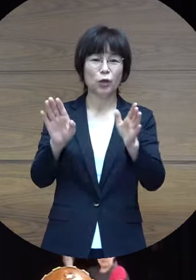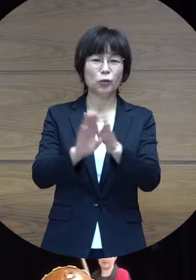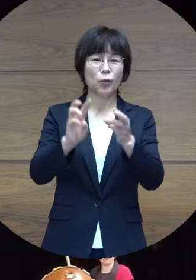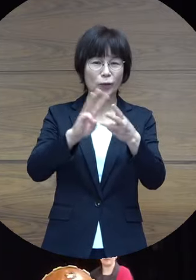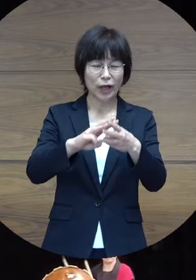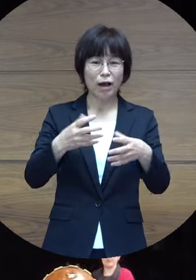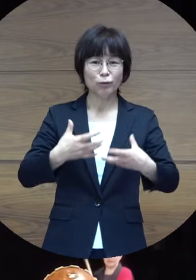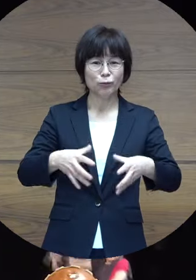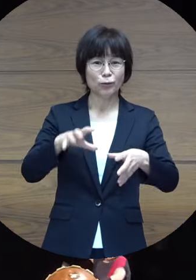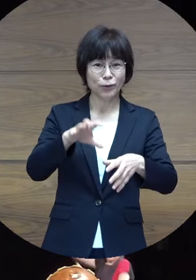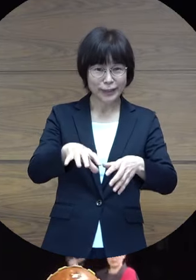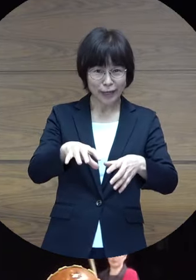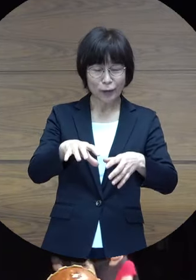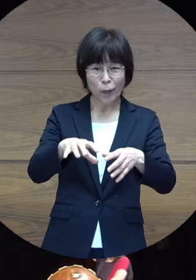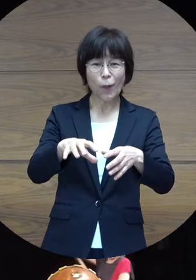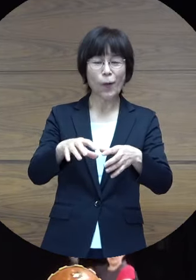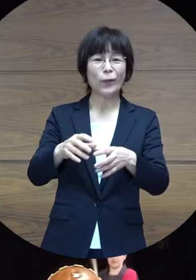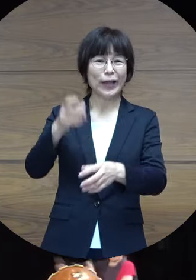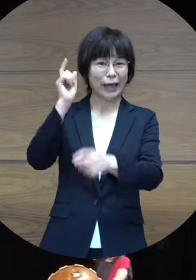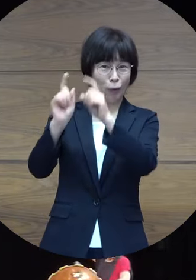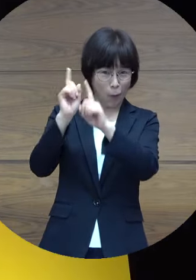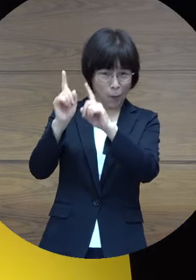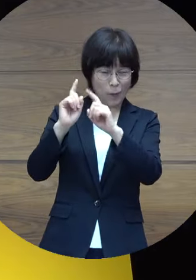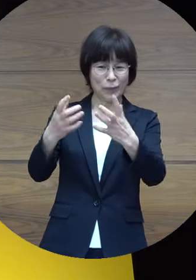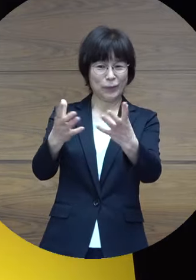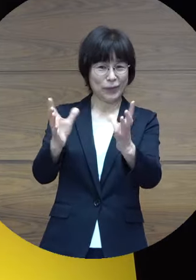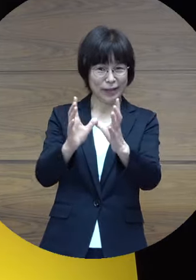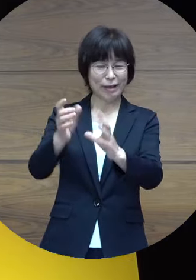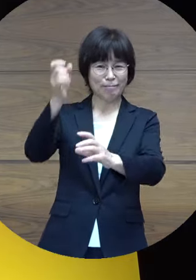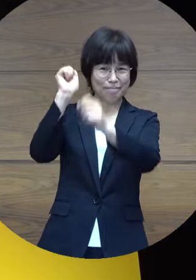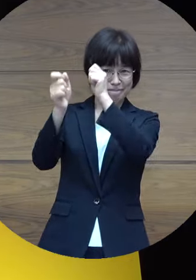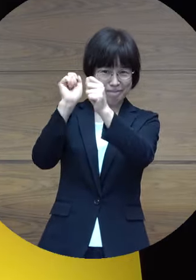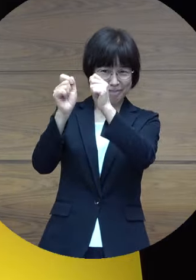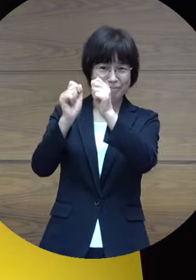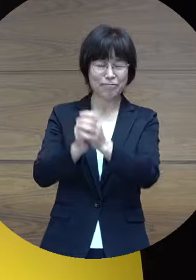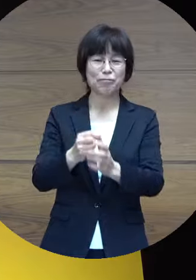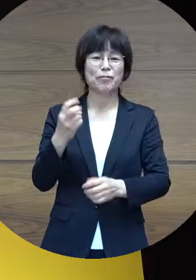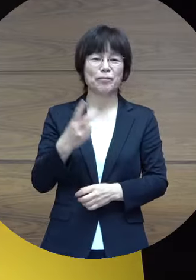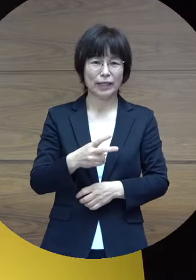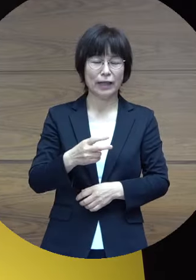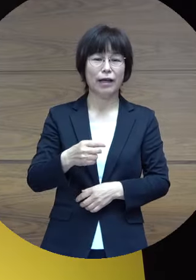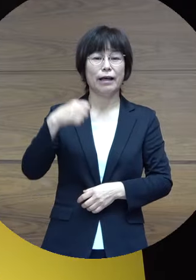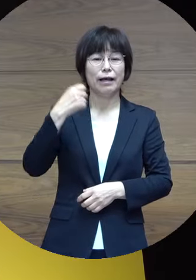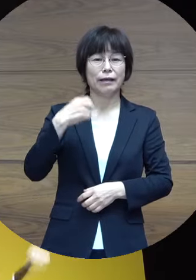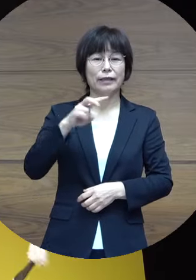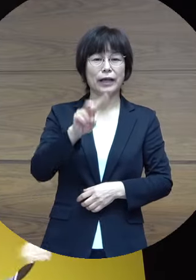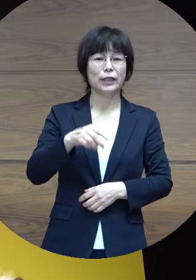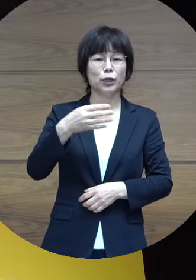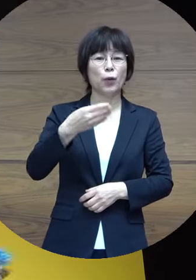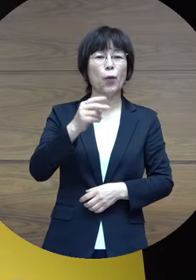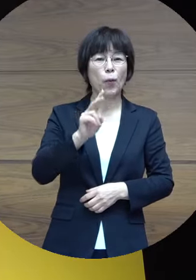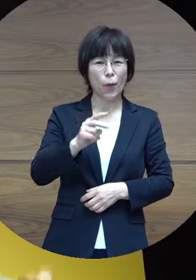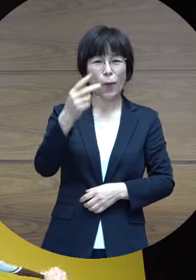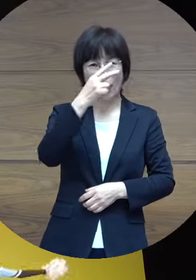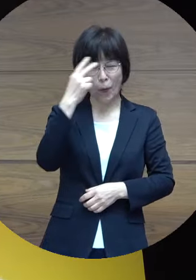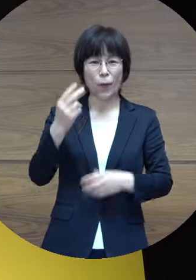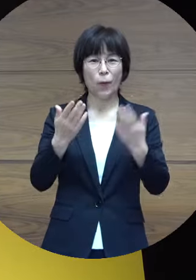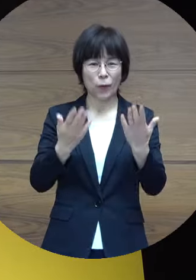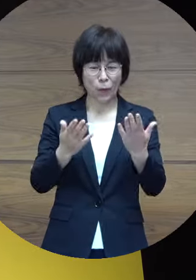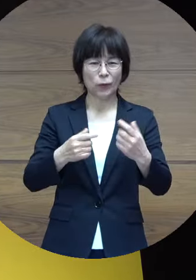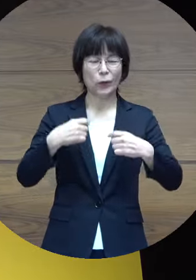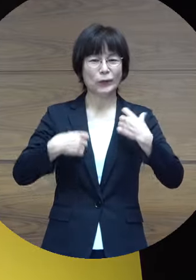と太鼓の皆さんによる和太鼓の演奏、そして南稜高校バトントワリング部の皆さんによ